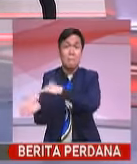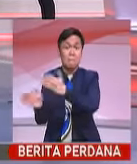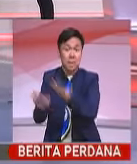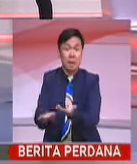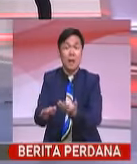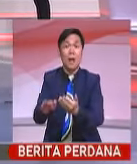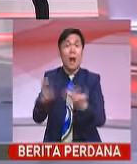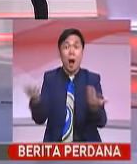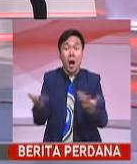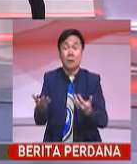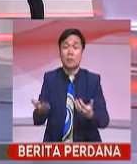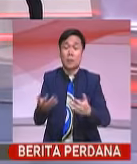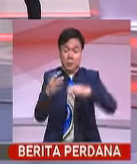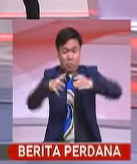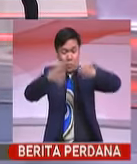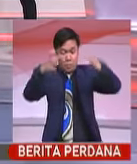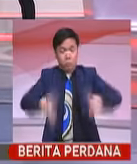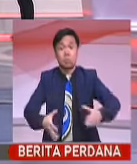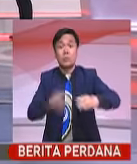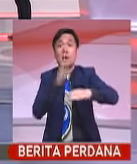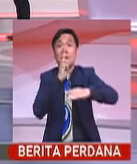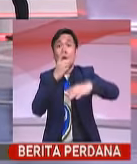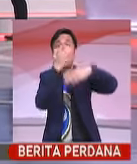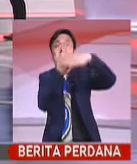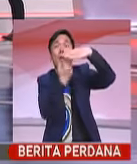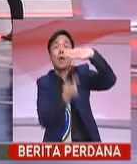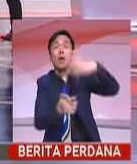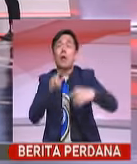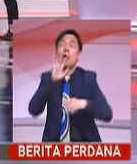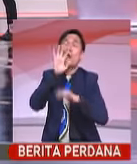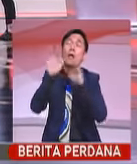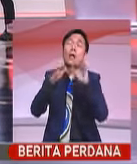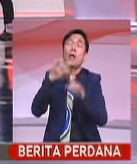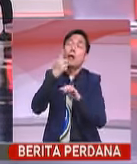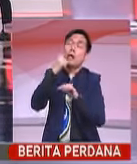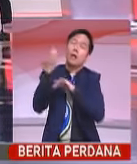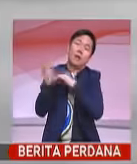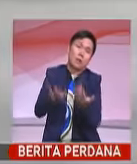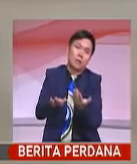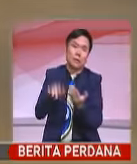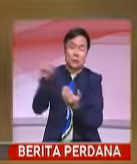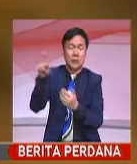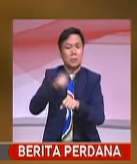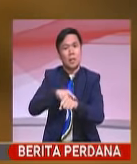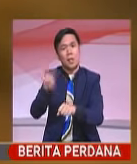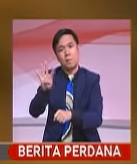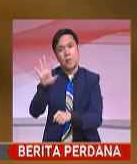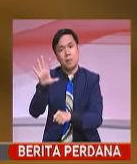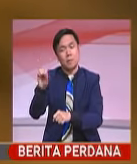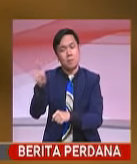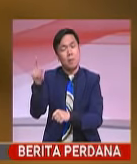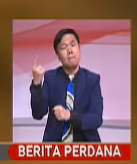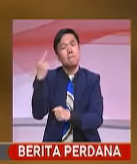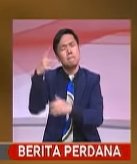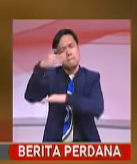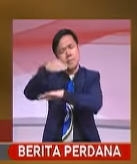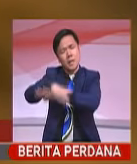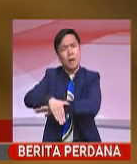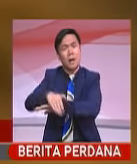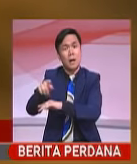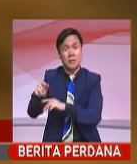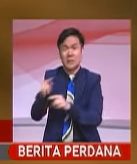didakwa lemas dalam tong air di rumahnya dalam kejadian kira-kira pukul 4 petang. Siasatan awal bagaimanapun